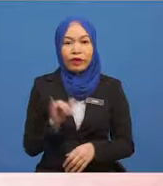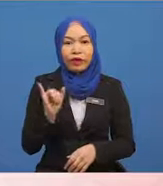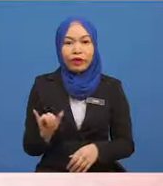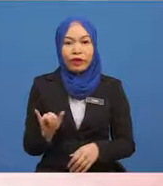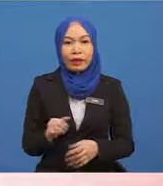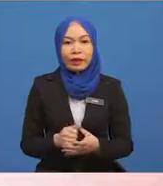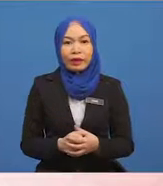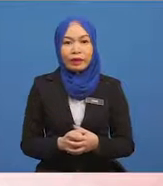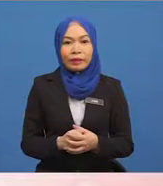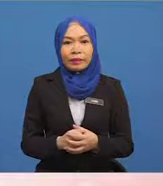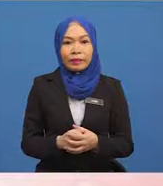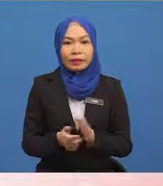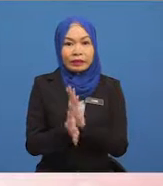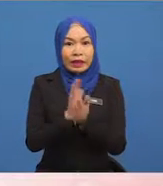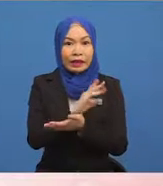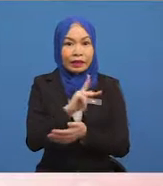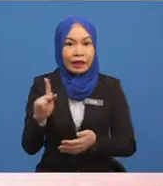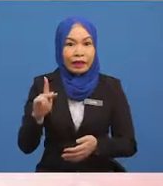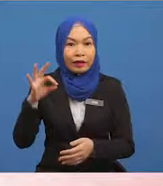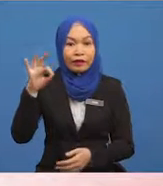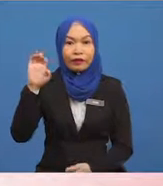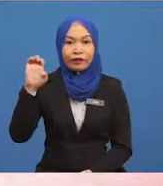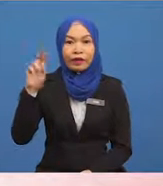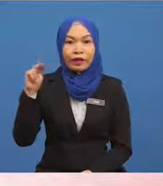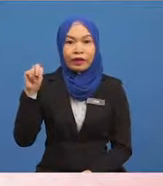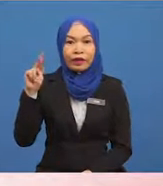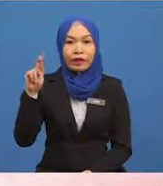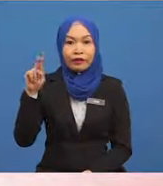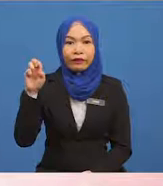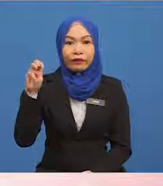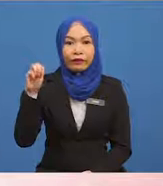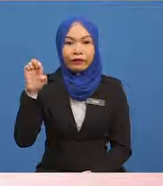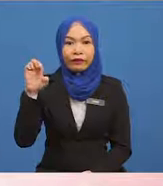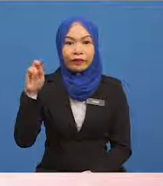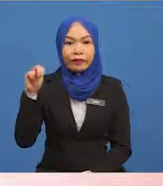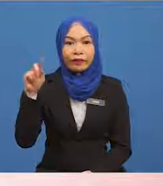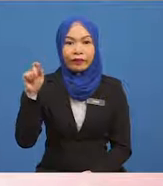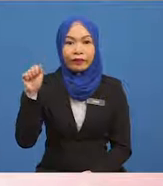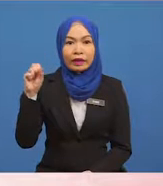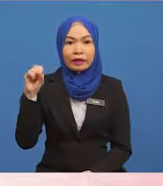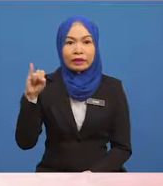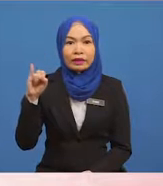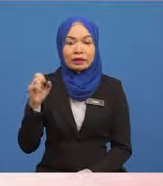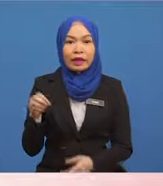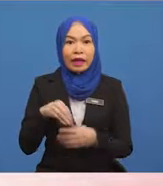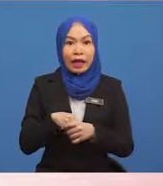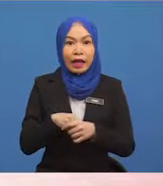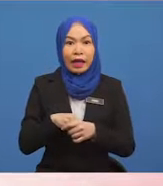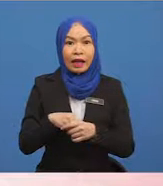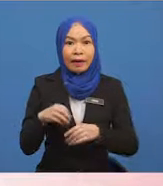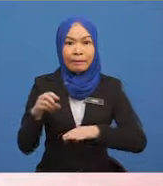berlakunya fermentasi dalam sel. Anda juga boleh